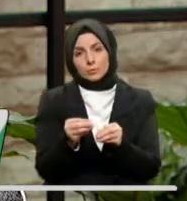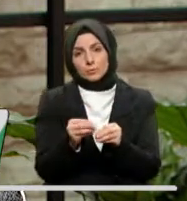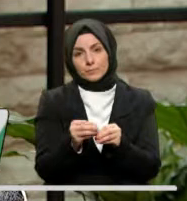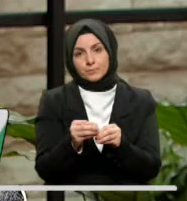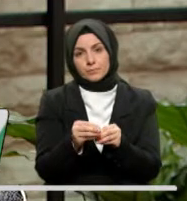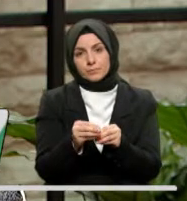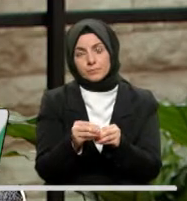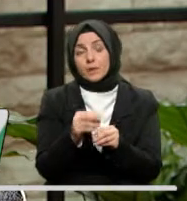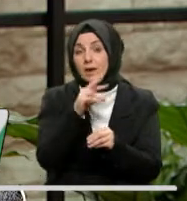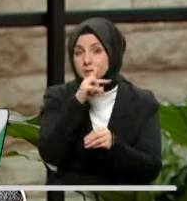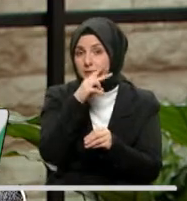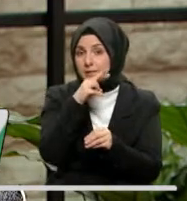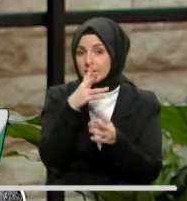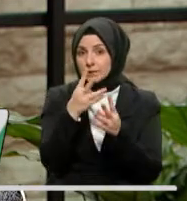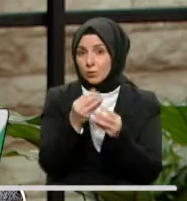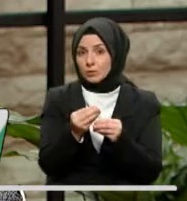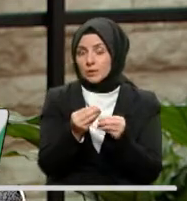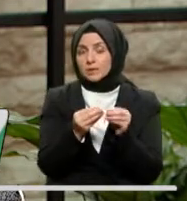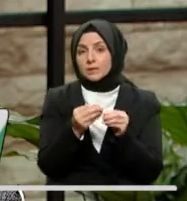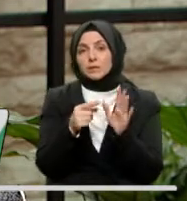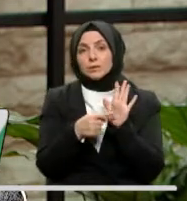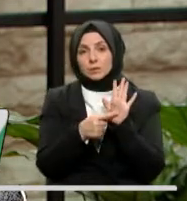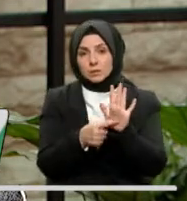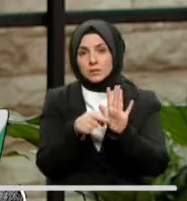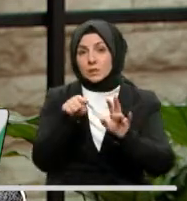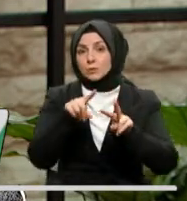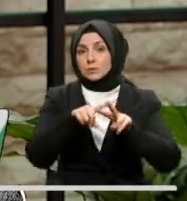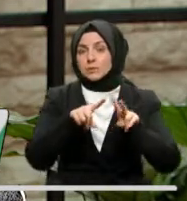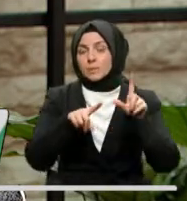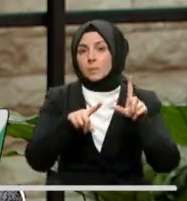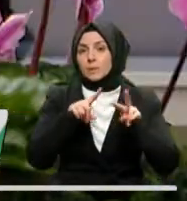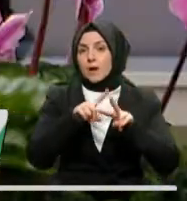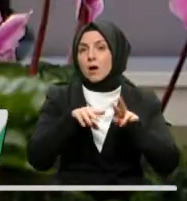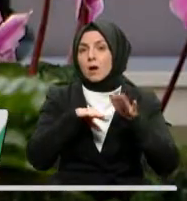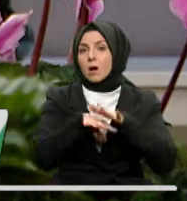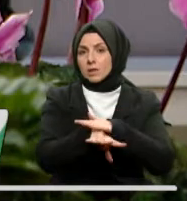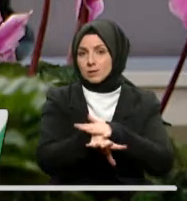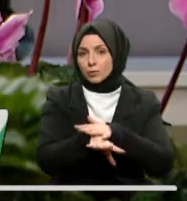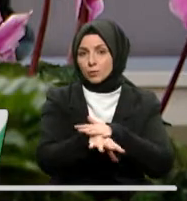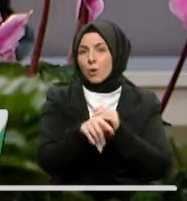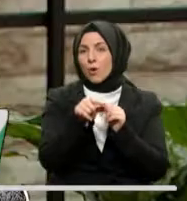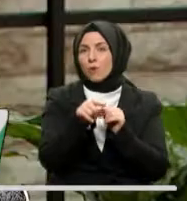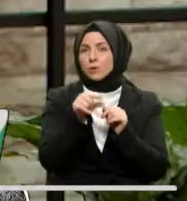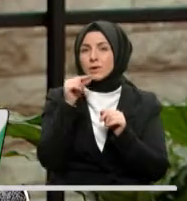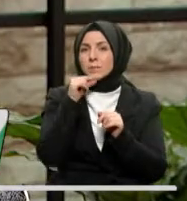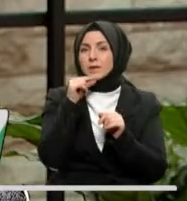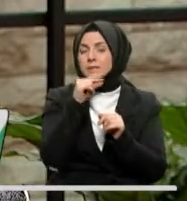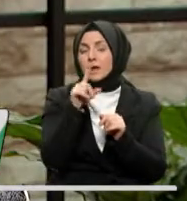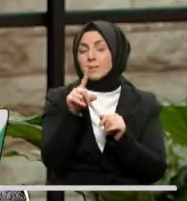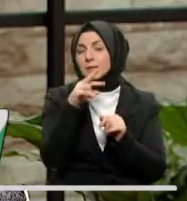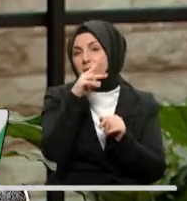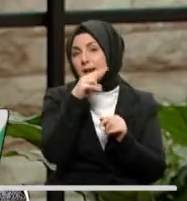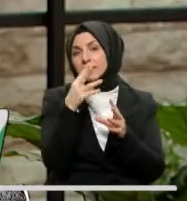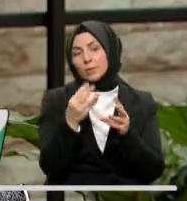bunlara var ve kolaylık gösterirse Bunlar hava kökleri izleyeceğimiz anılmasın bunu alamam o renge benzer bir renk mi ol ben onu güzel söylediniz